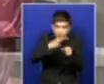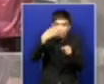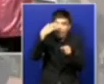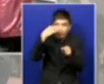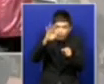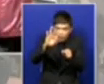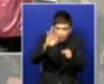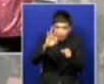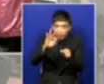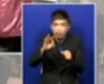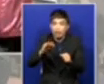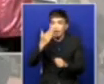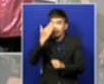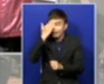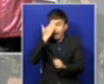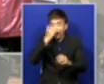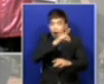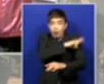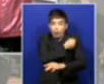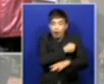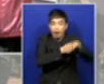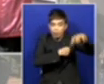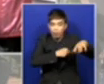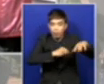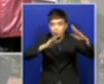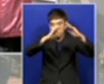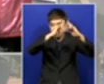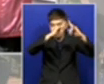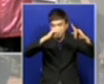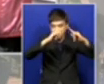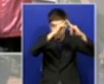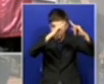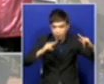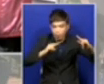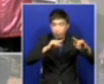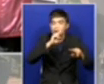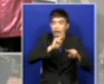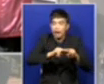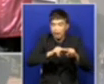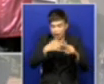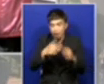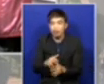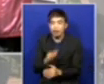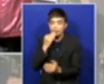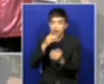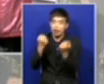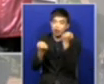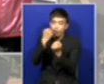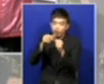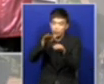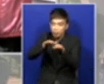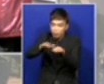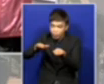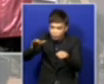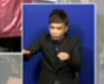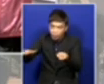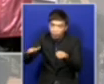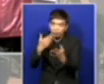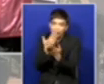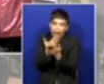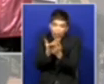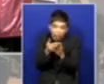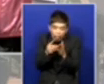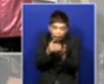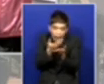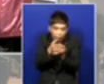ชักตั้งเต็นท์บางโรงพยาบาลก็เจชบุญครับใช้ที่จอดรถได้เป็นค่าหัวไปเนี่ย